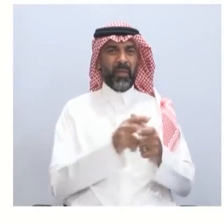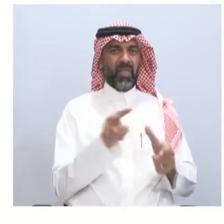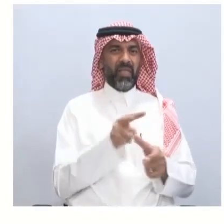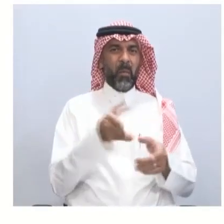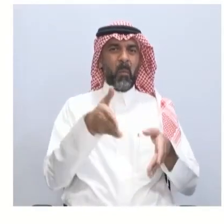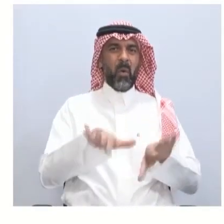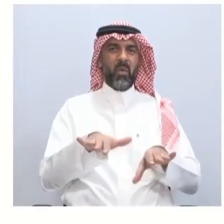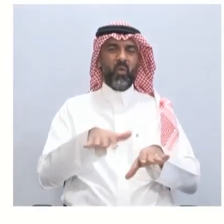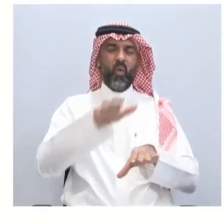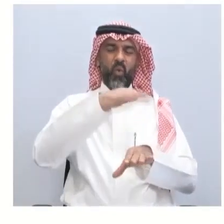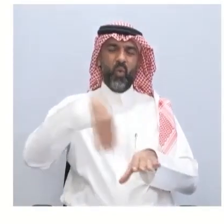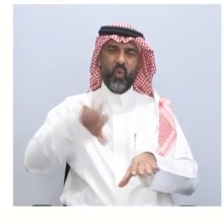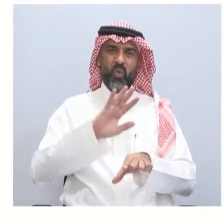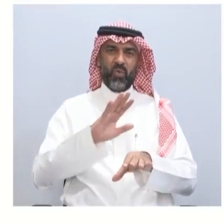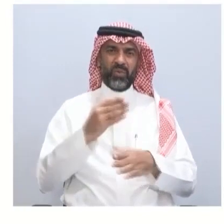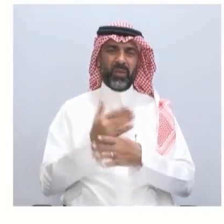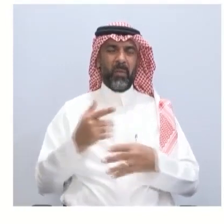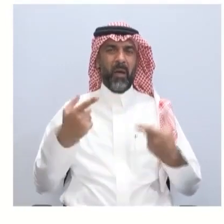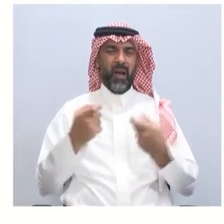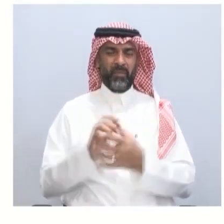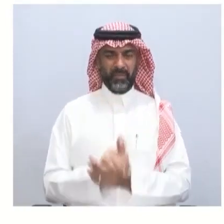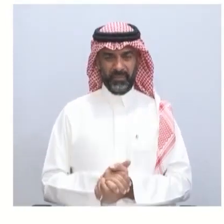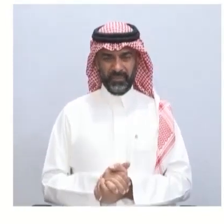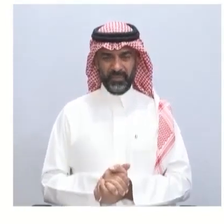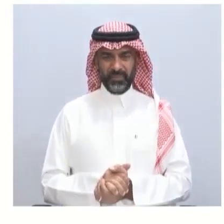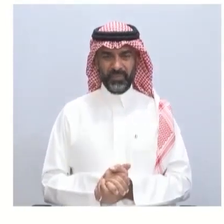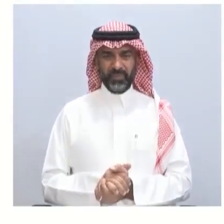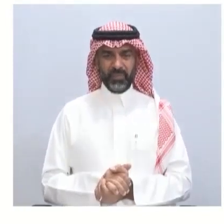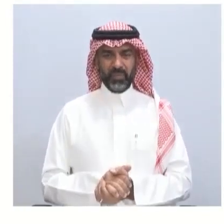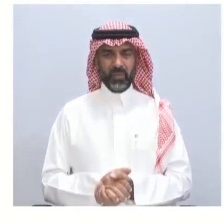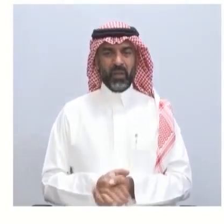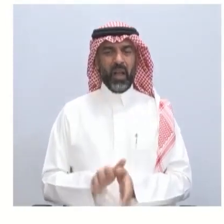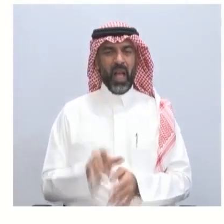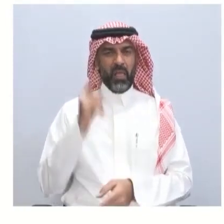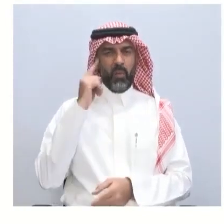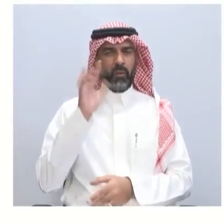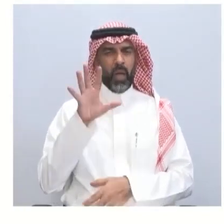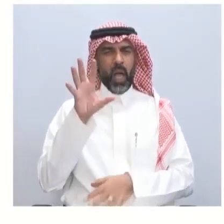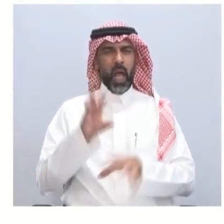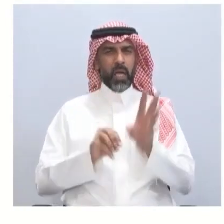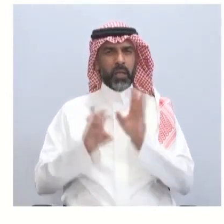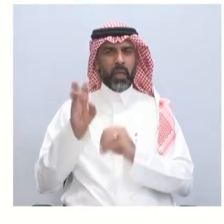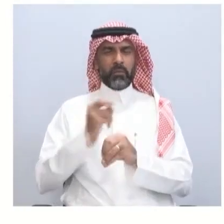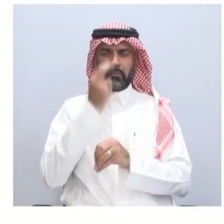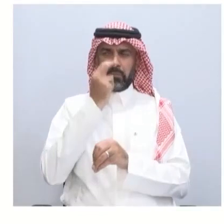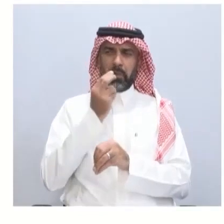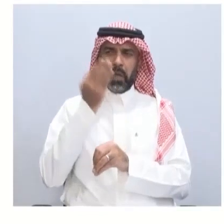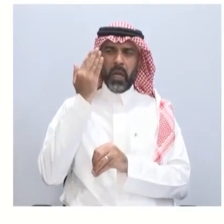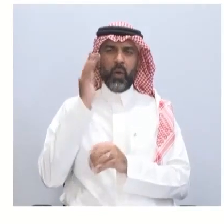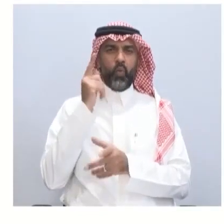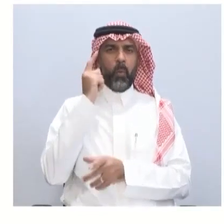الى ان وصلوا بنو حنيفه وما اشتهر من قصص عن هاتين القبيلتين هي